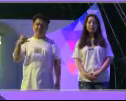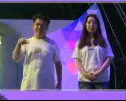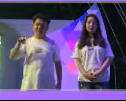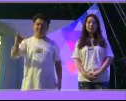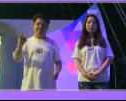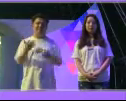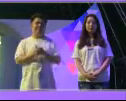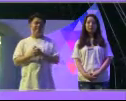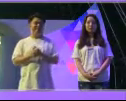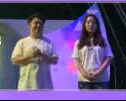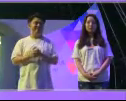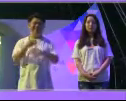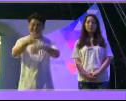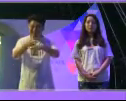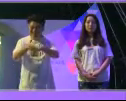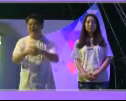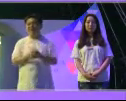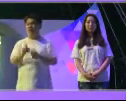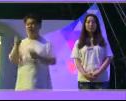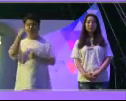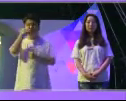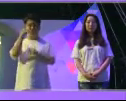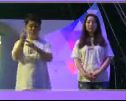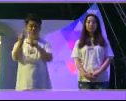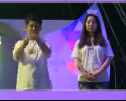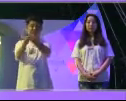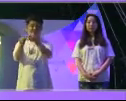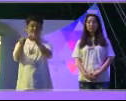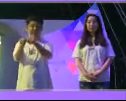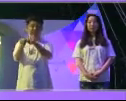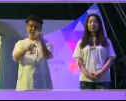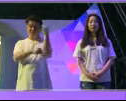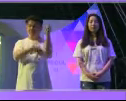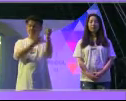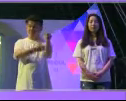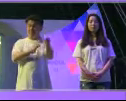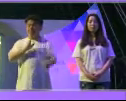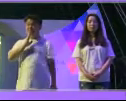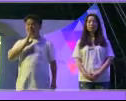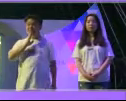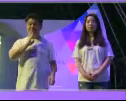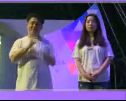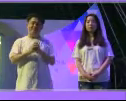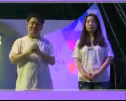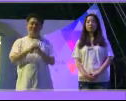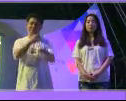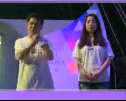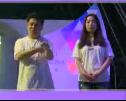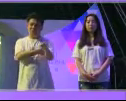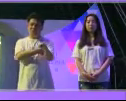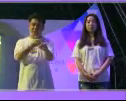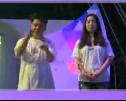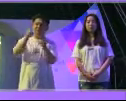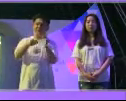누 군가를 사랑은 형상이다 누군가를 사랑하는 것 기본적인 권리 입니다 어그 결례를 정치 할